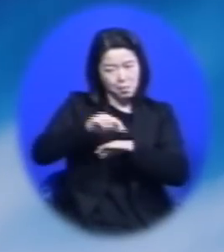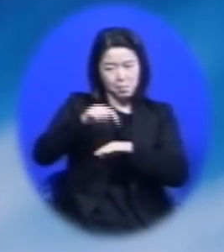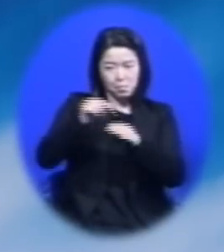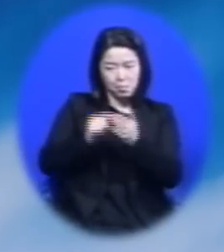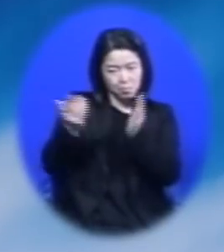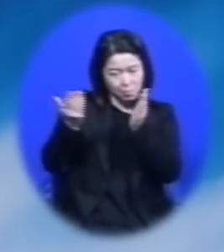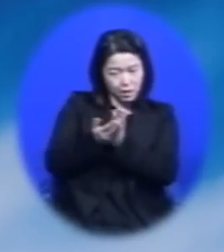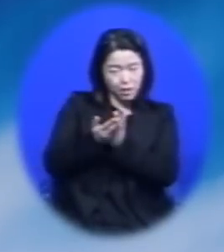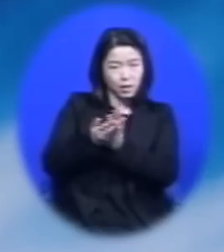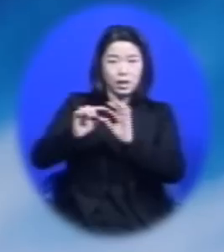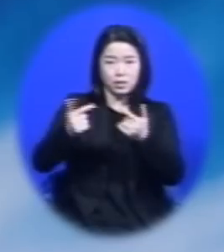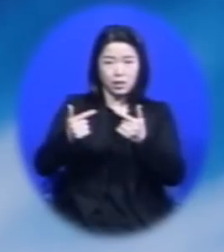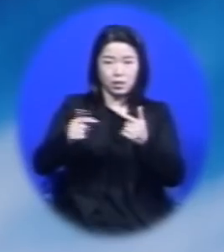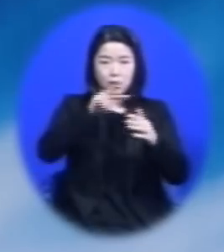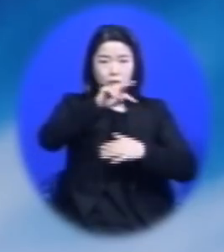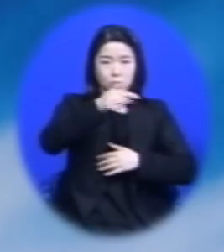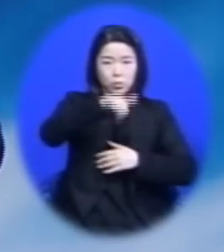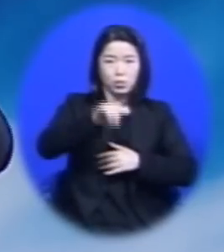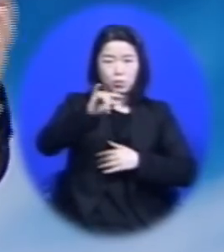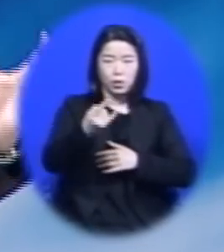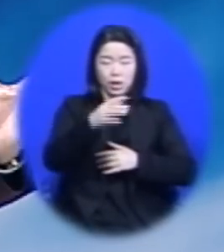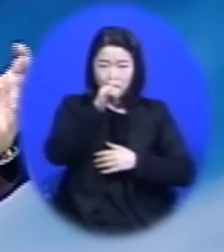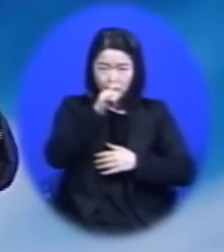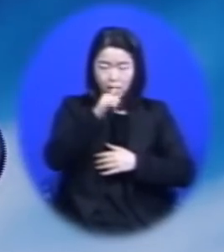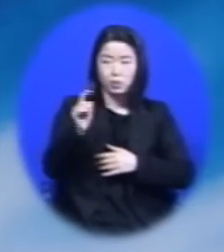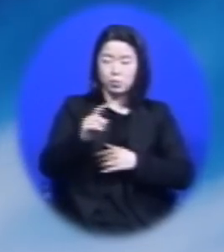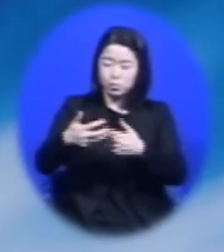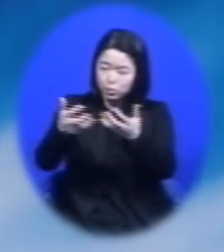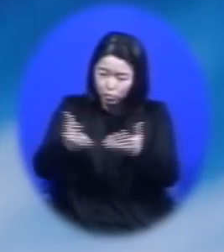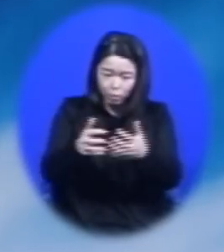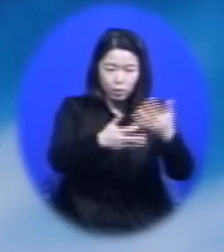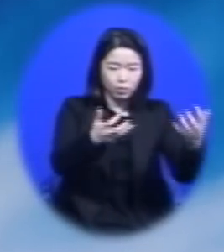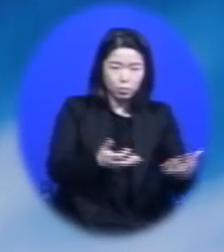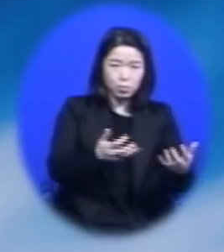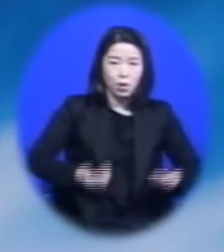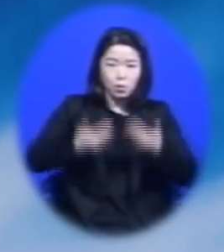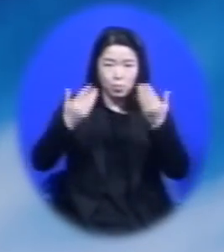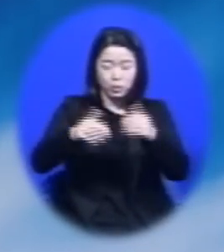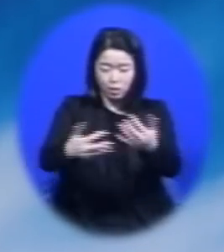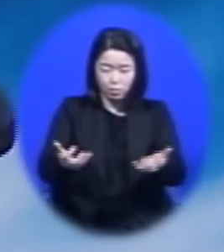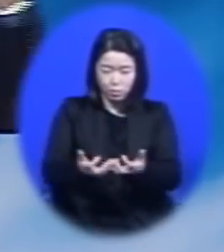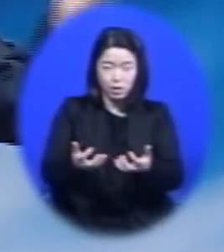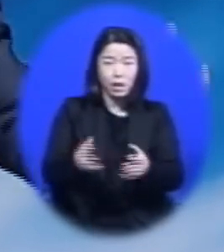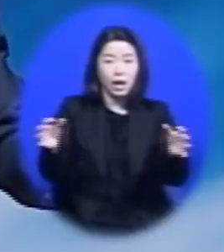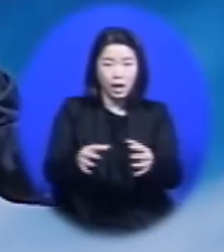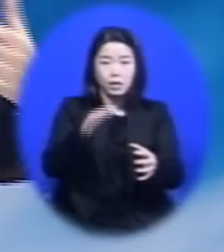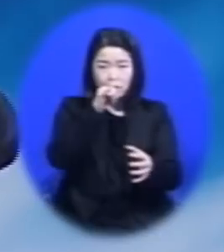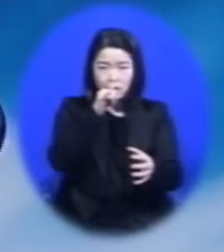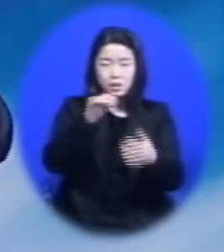사람이 여러분 속회에 있거나 또는 여러분의 선교회나 또 함께 봉사하는 부서에 있거나 혹시